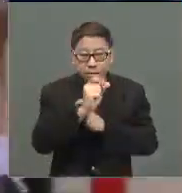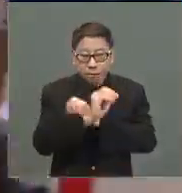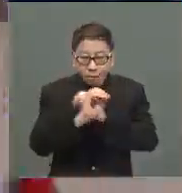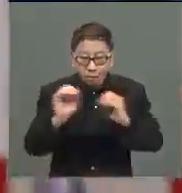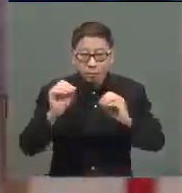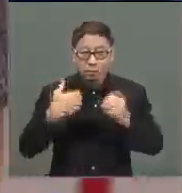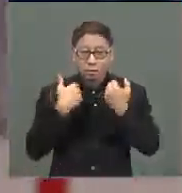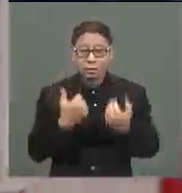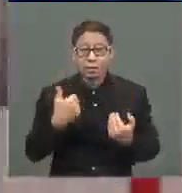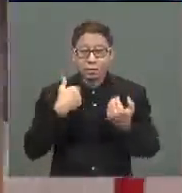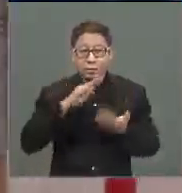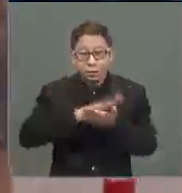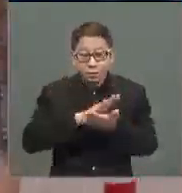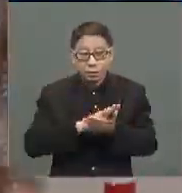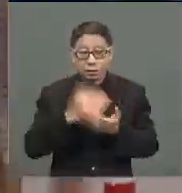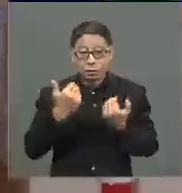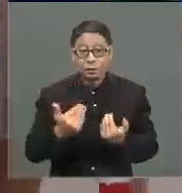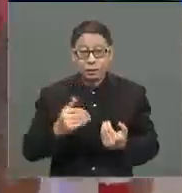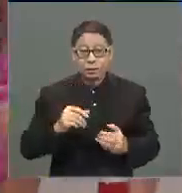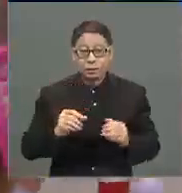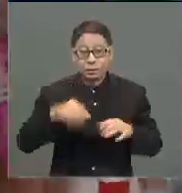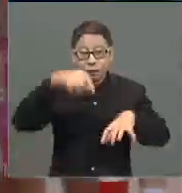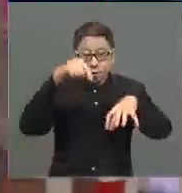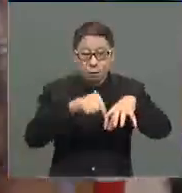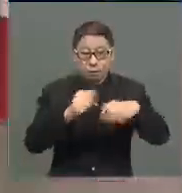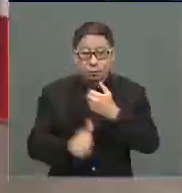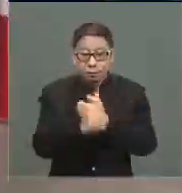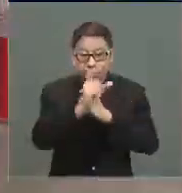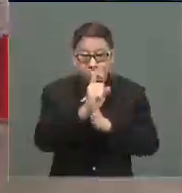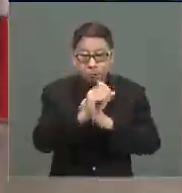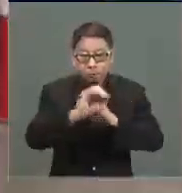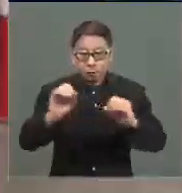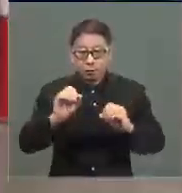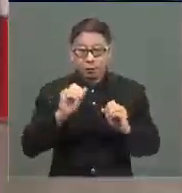ภัยของหาเค้าคือจริงๆโรงเรียนก็เป็นอีกหนึ่งที่ที่ปลอดภัยถือเป็นบ้านหลังที่สองเด็กๆนะ